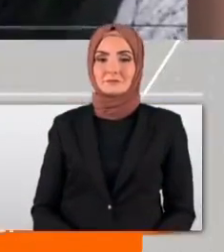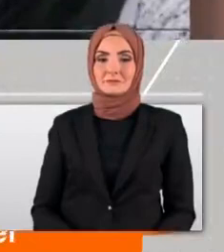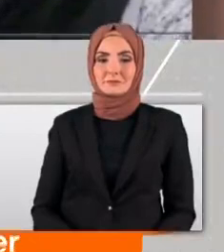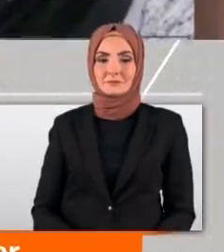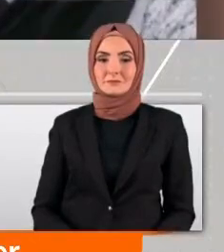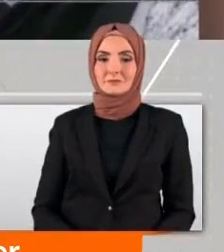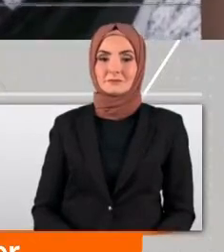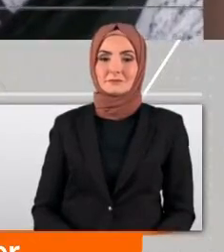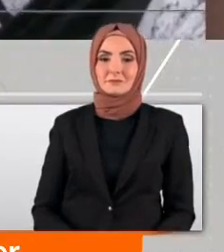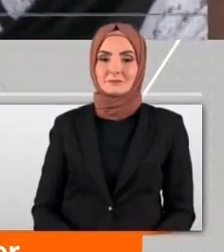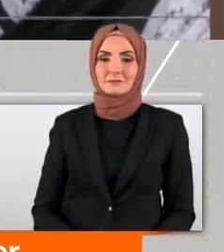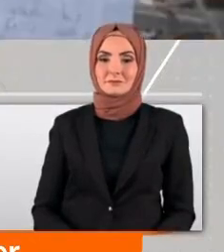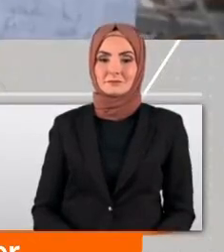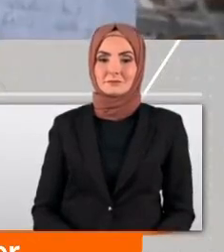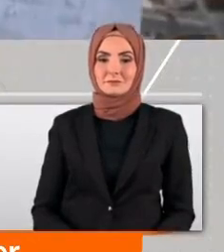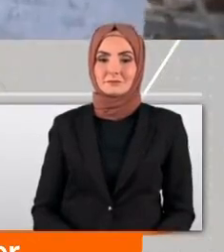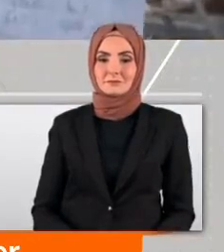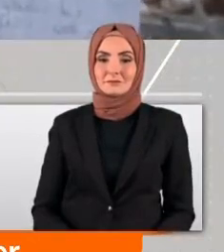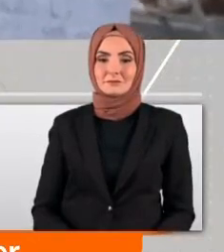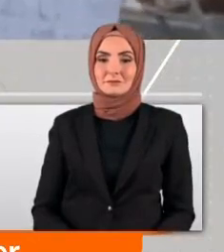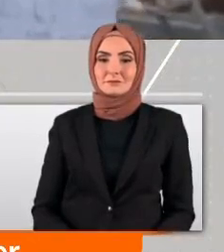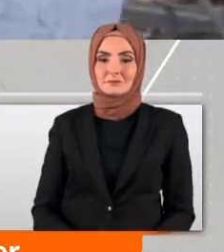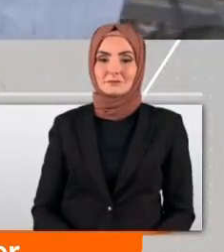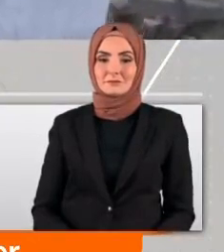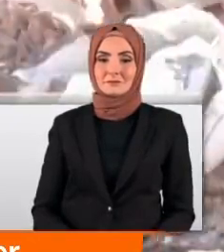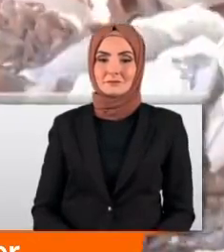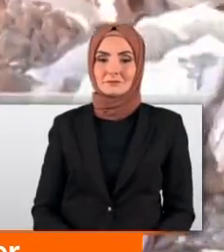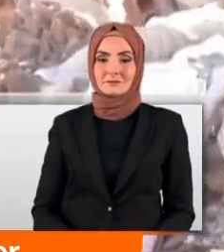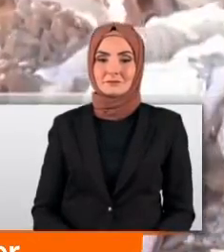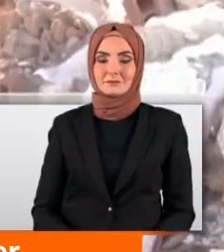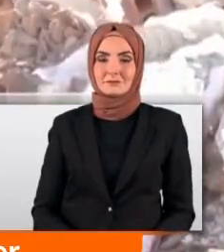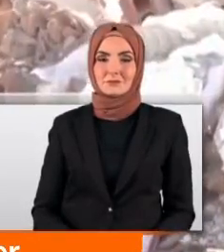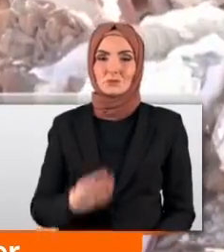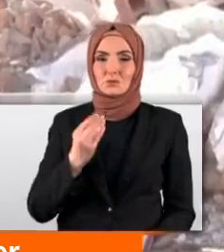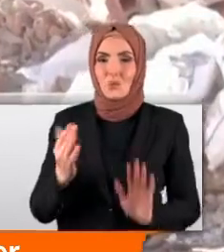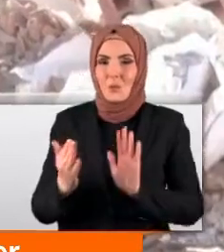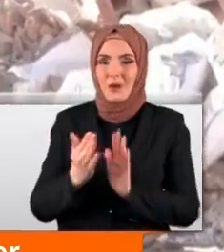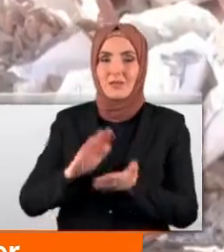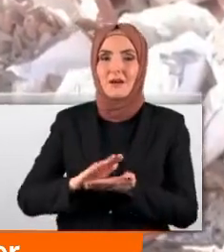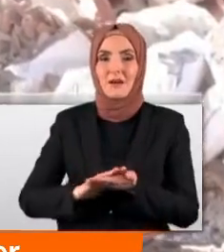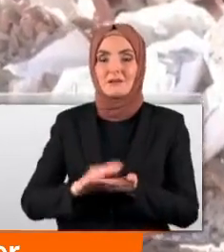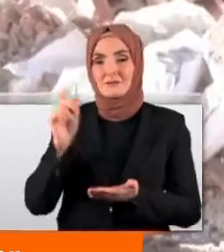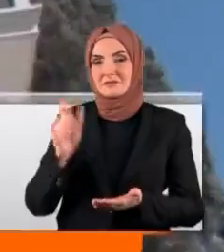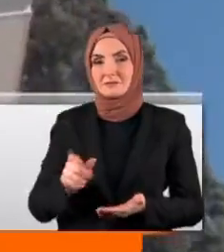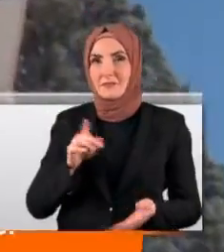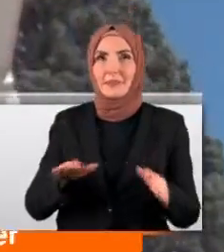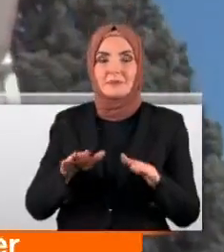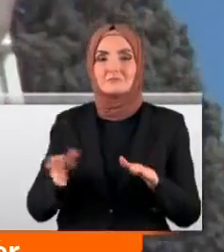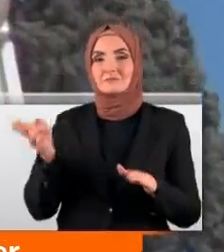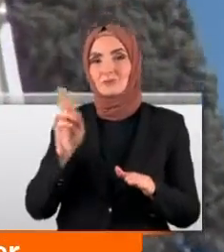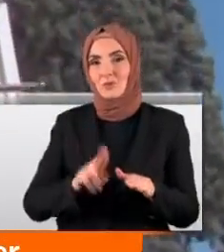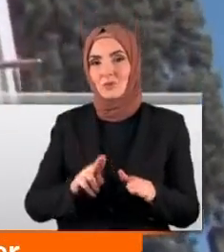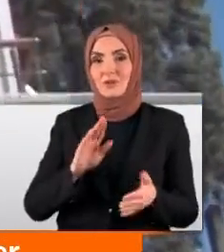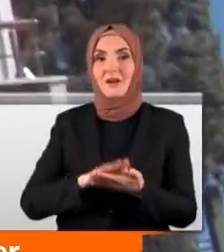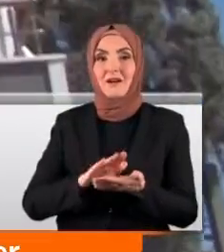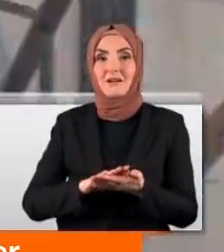Ondan geriye fotoğrafları ve el yazısı yazdı, bu tiyatro oyunu kaldı. En yakın arkadaşı depremde hayatını kaybetti. Arkadaşından